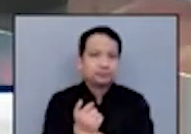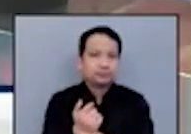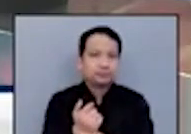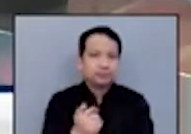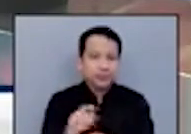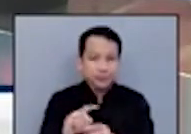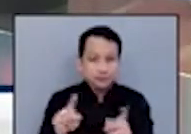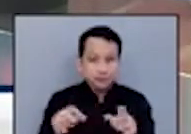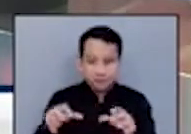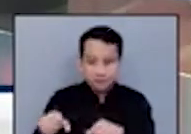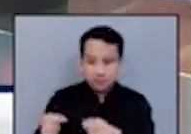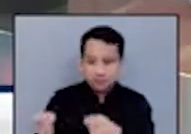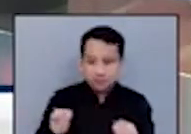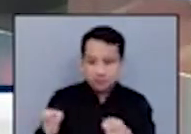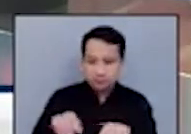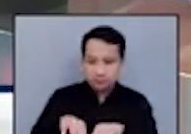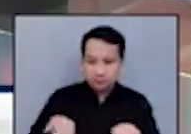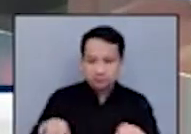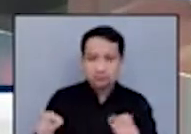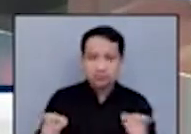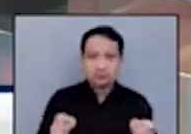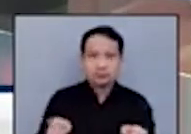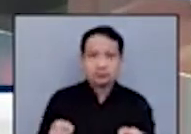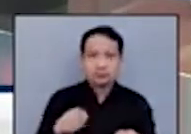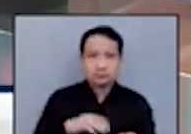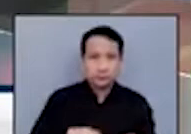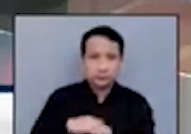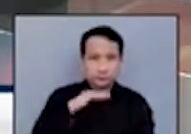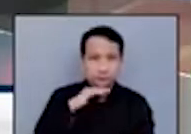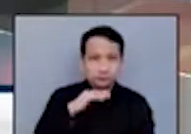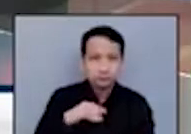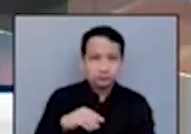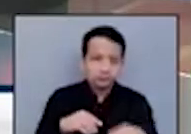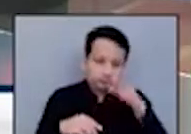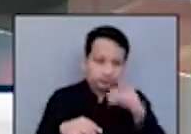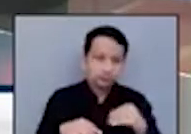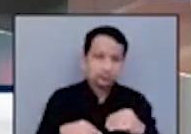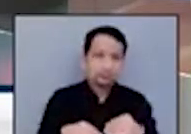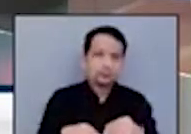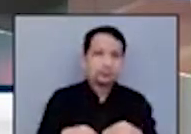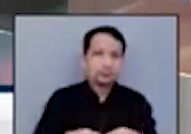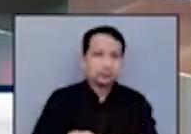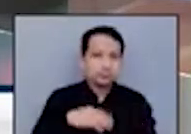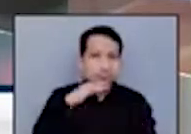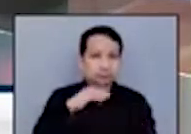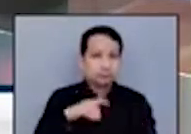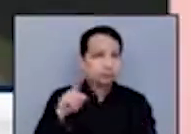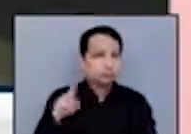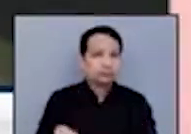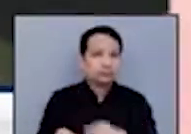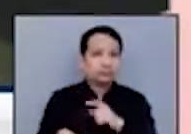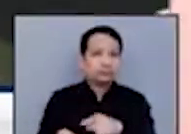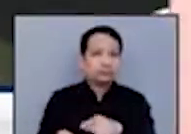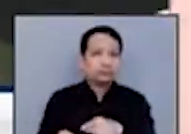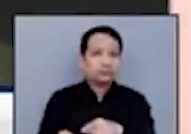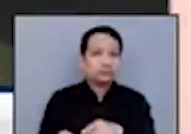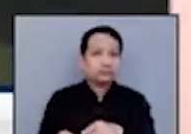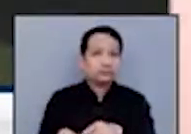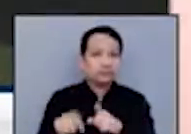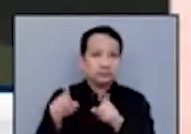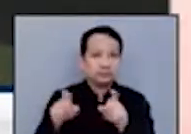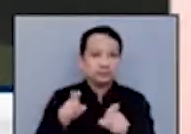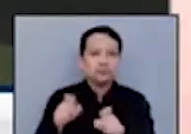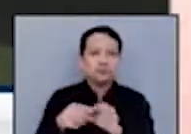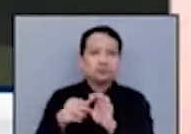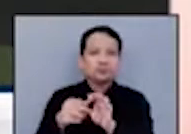gagawin mo, bubusugin mo muna yung male. Okay, pag busog na sila, hindi nila papatayin yung male partner nila. Yes, parang naging goal na lang